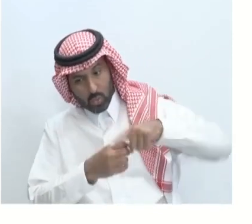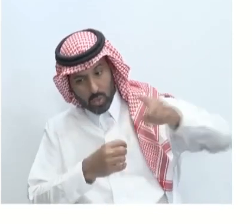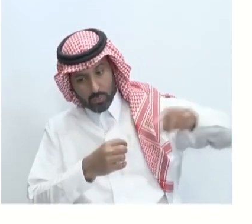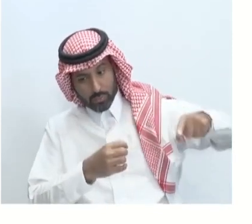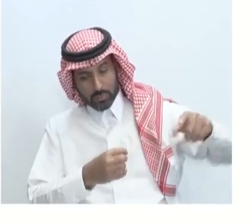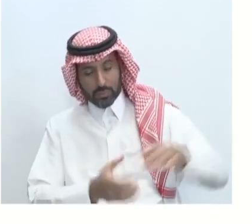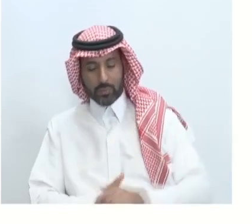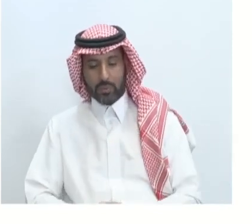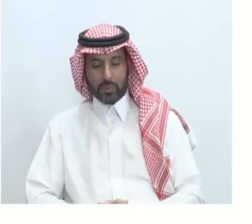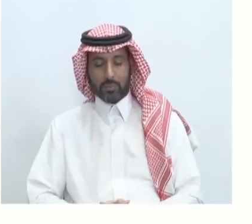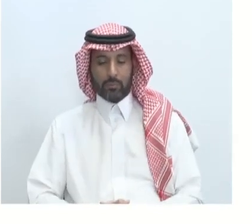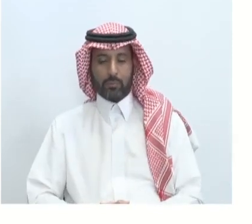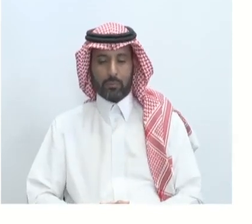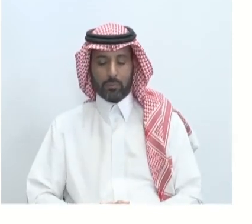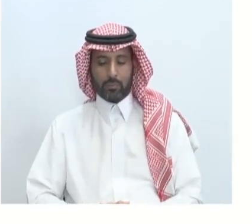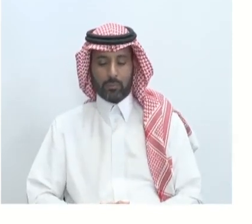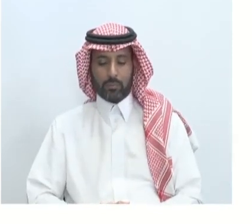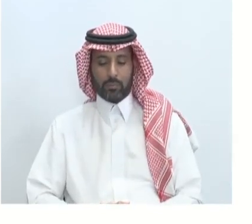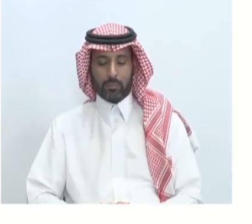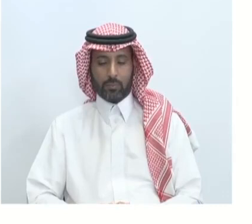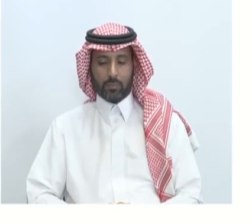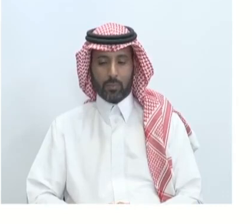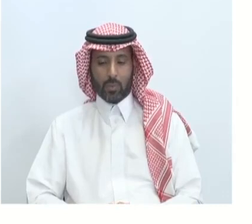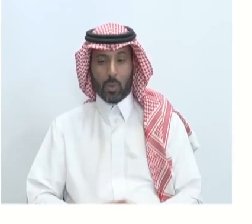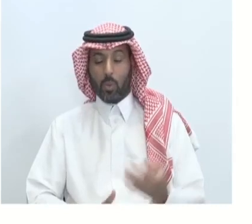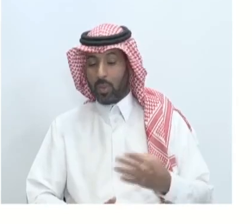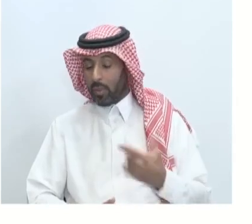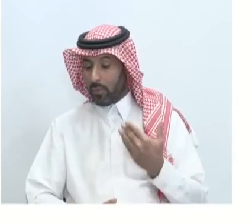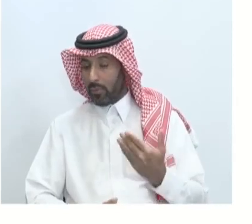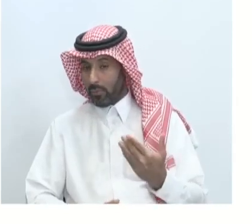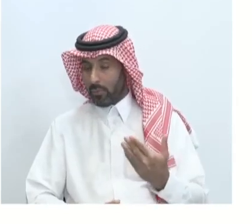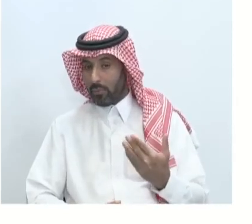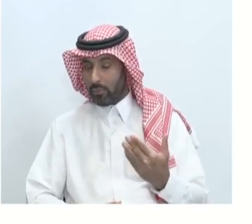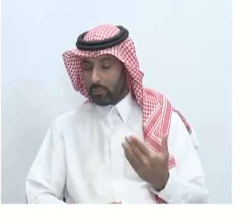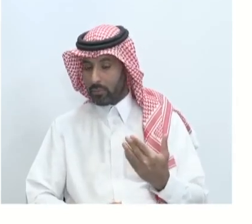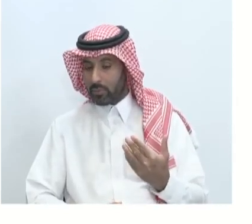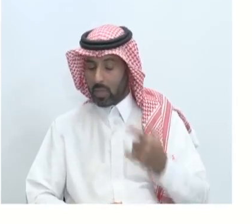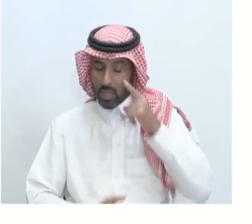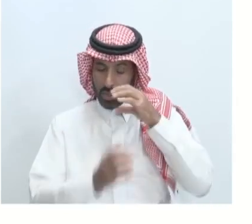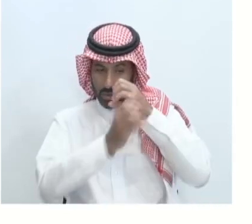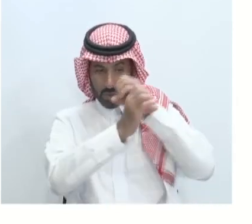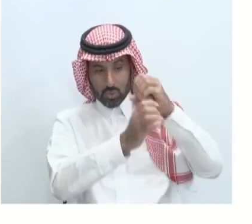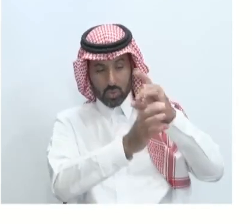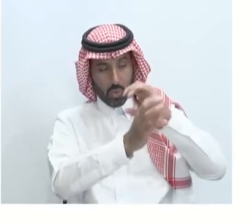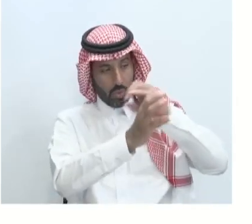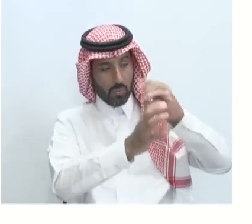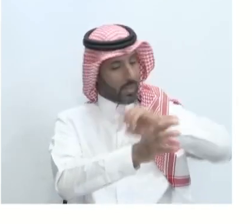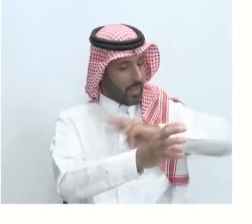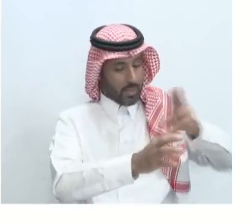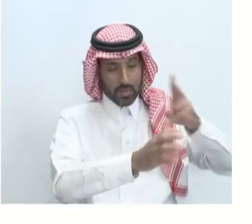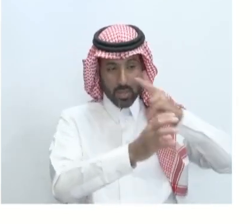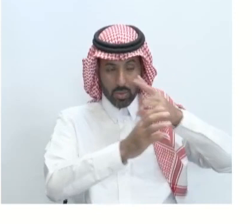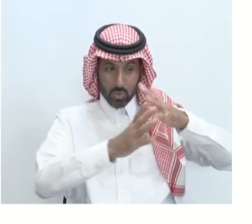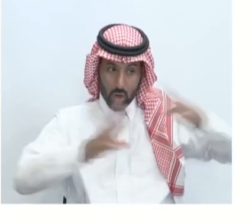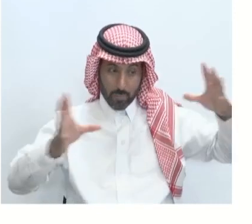الموجيه المختلفه وذكرنا بان مهمه التلسكوب ليست بالدرجه الاولى تكبير الصوره فقط كما يظن